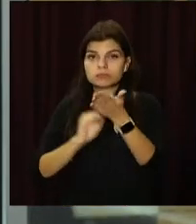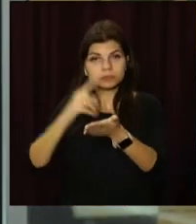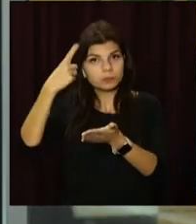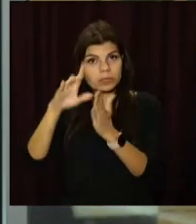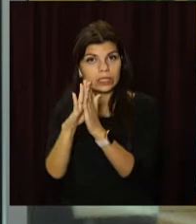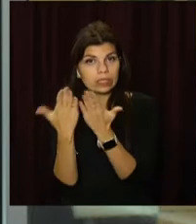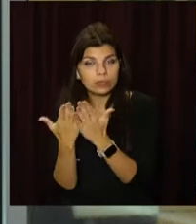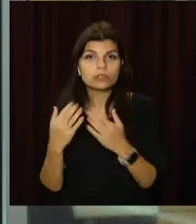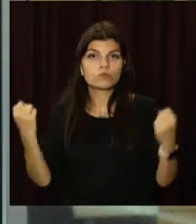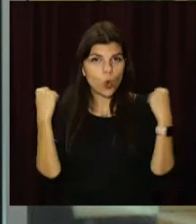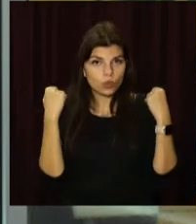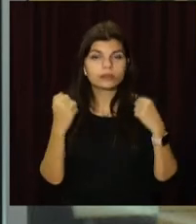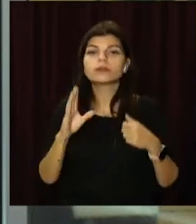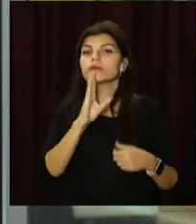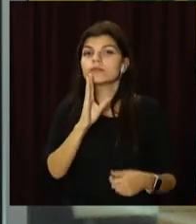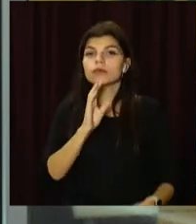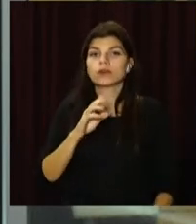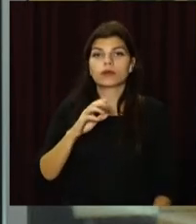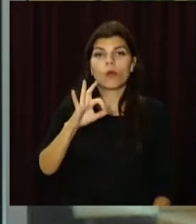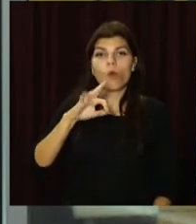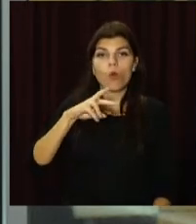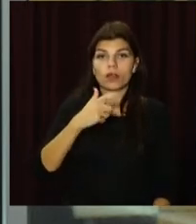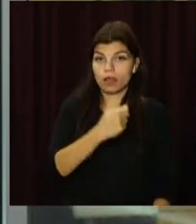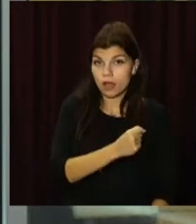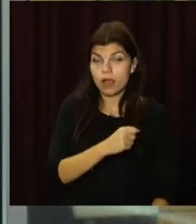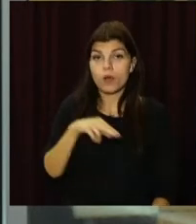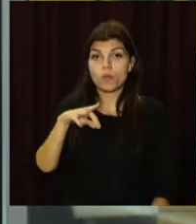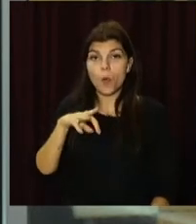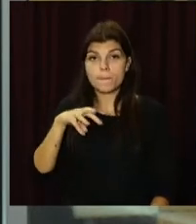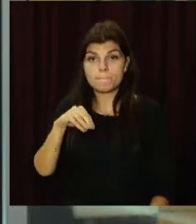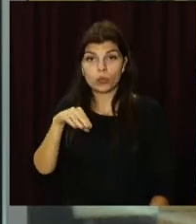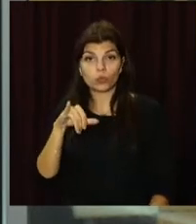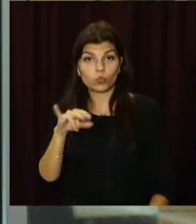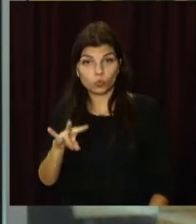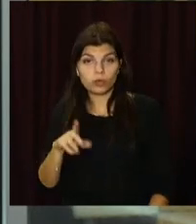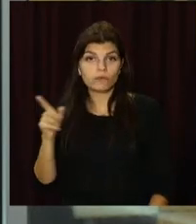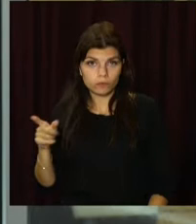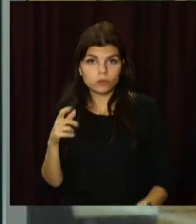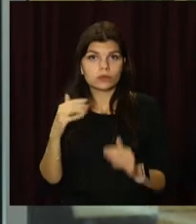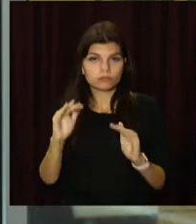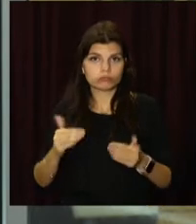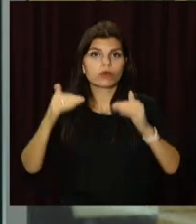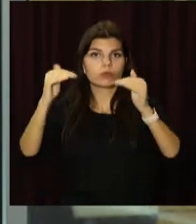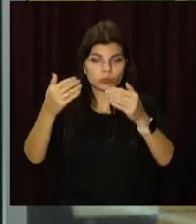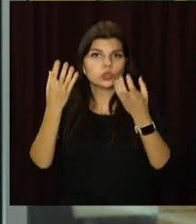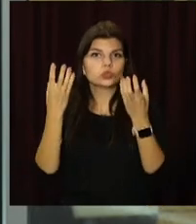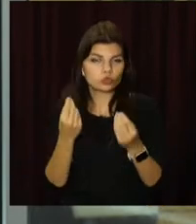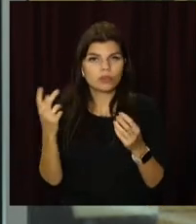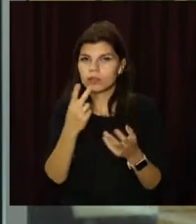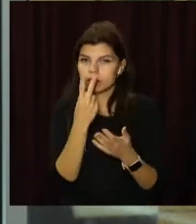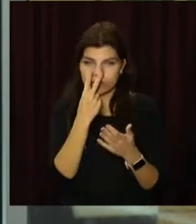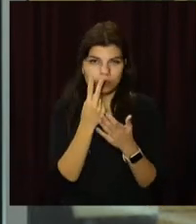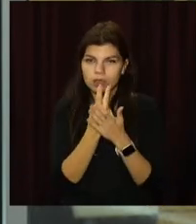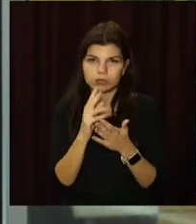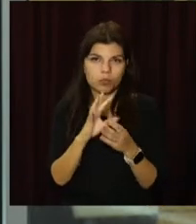спортсменка. Кам'янчанка Ольга Пометун, незважаючи на обмежені фізичні можливості, підкорила ще одну сходинку успіху. Тепер її ім'я